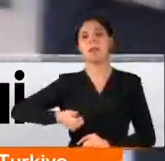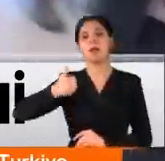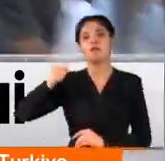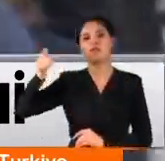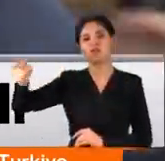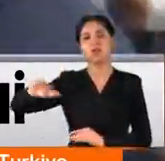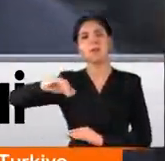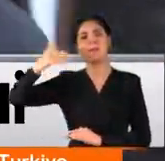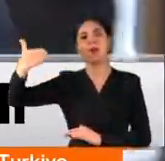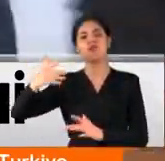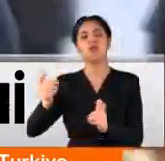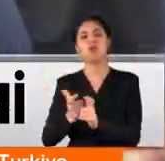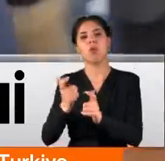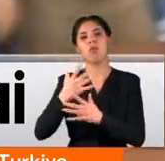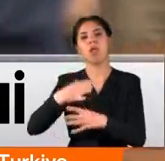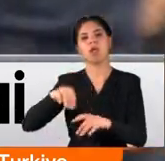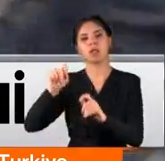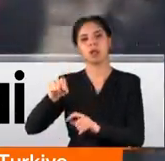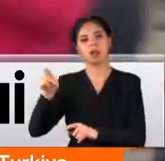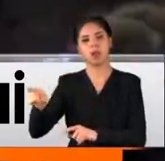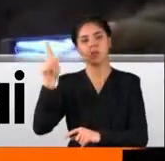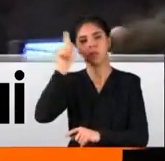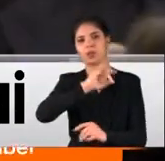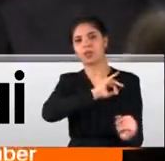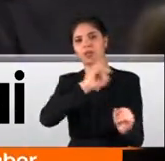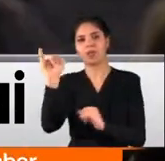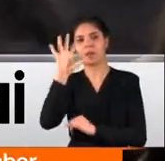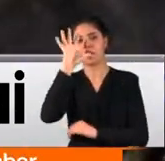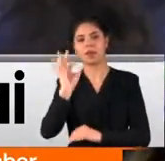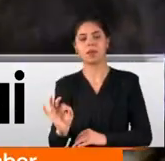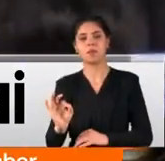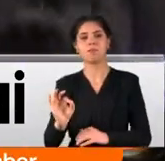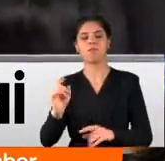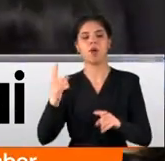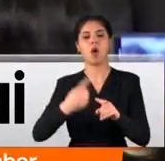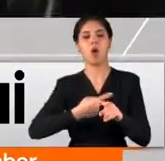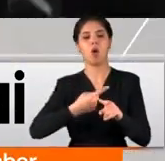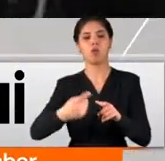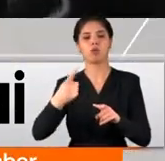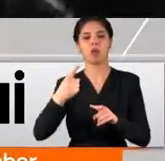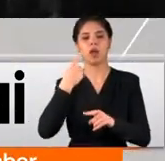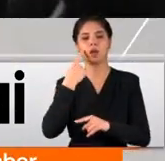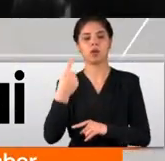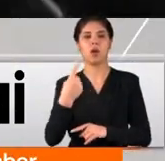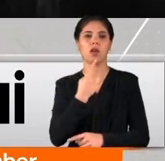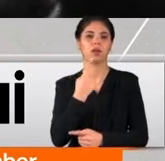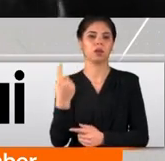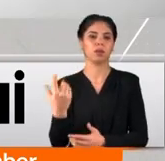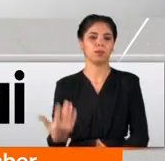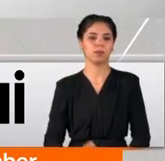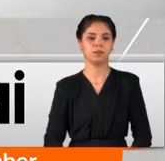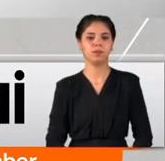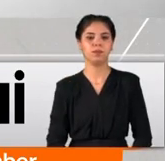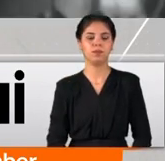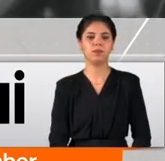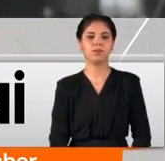bir kongre planladı. Ona ilk tepki ise hiç beklemediği yerden ittifak ortaklarından geldi. Bu benim tarihi sorumluluğum.